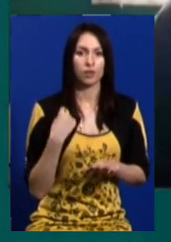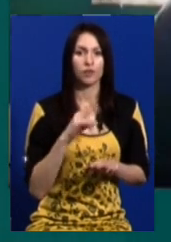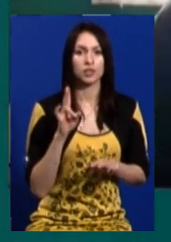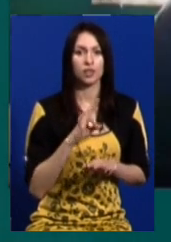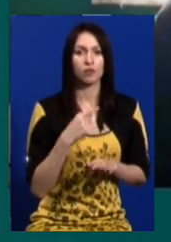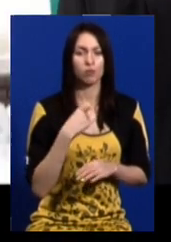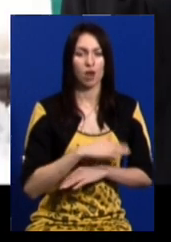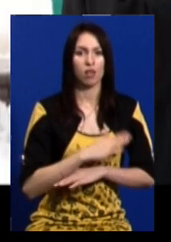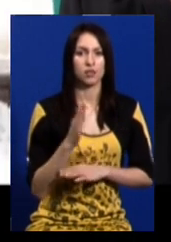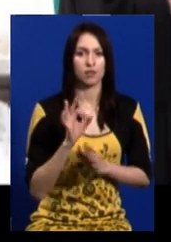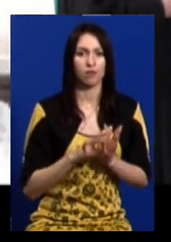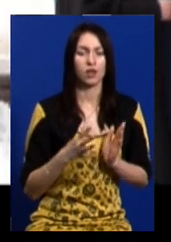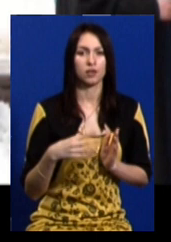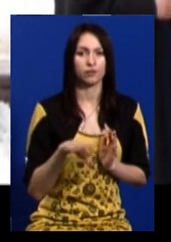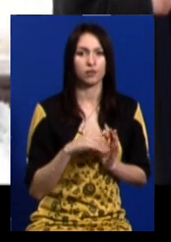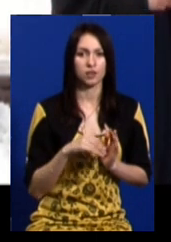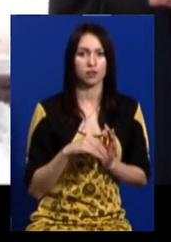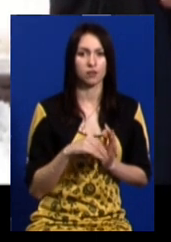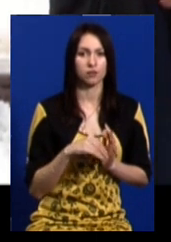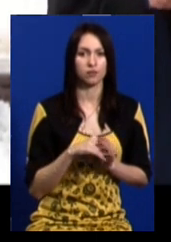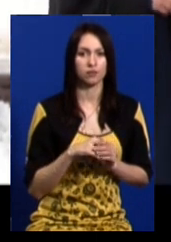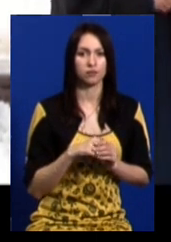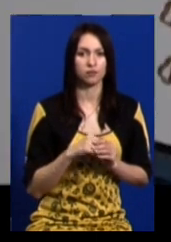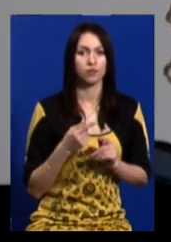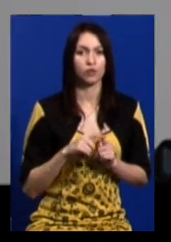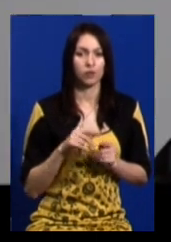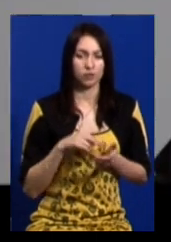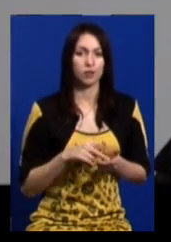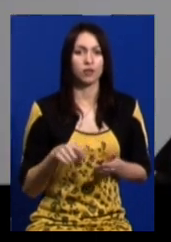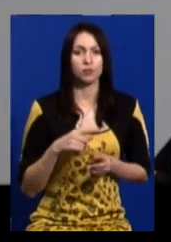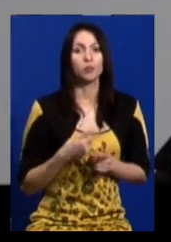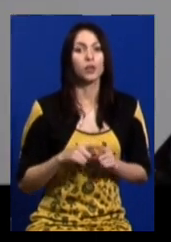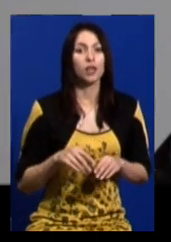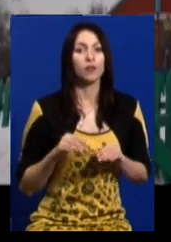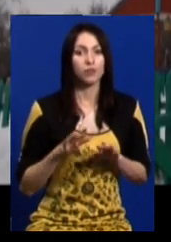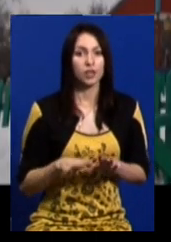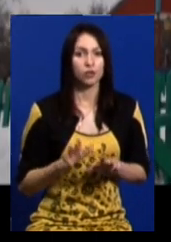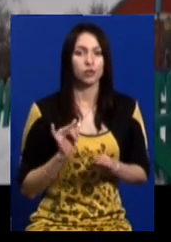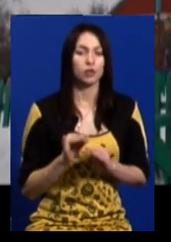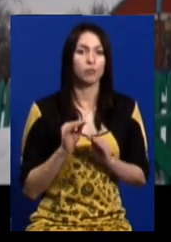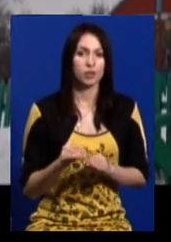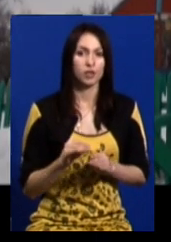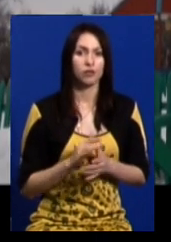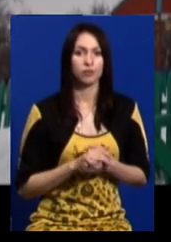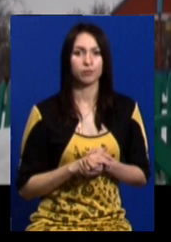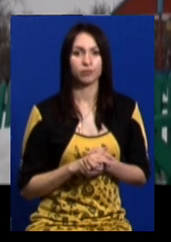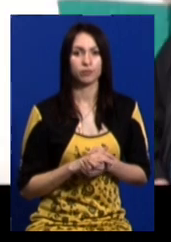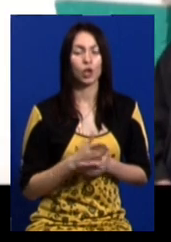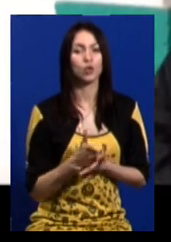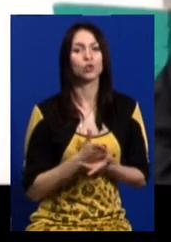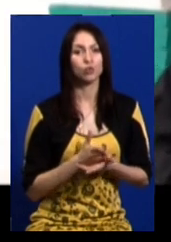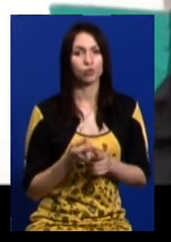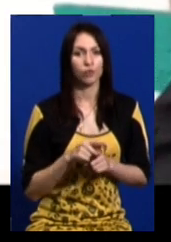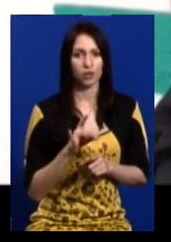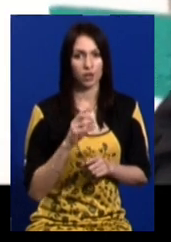проголосували одностайно. Будемо ставити куполок, так ми вирішили. Куполок поставимо потеплі, це буде. Службу у цьому